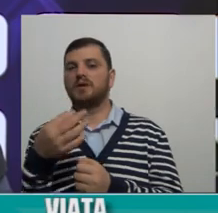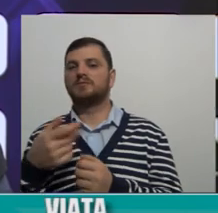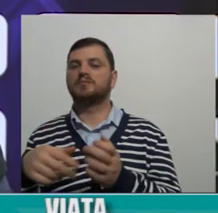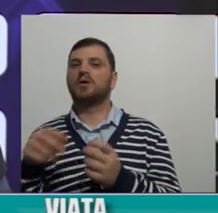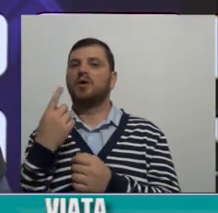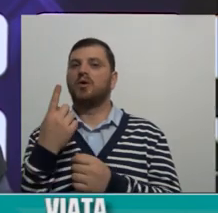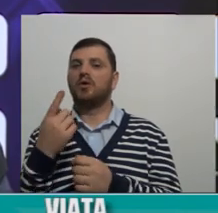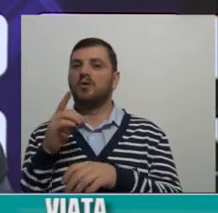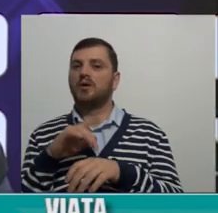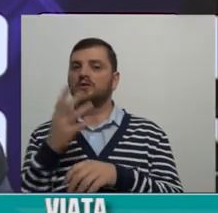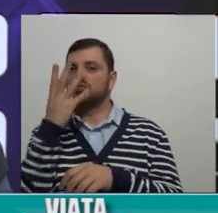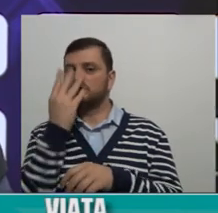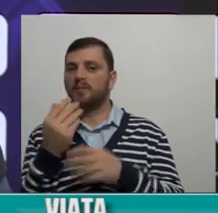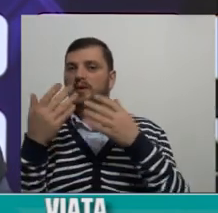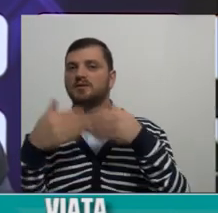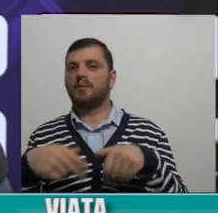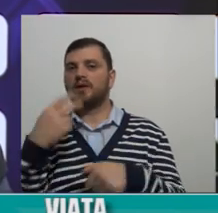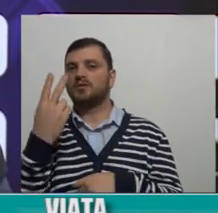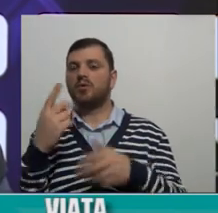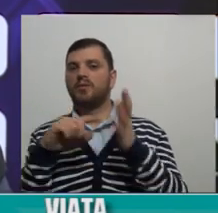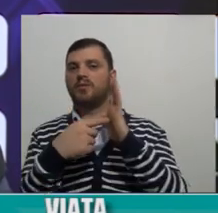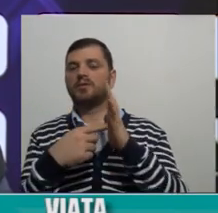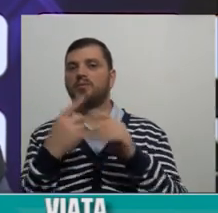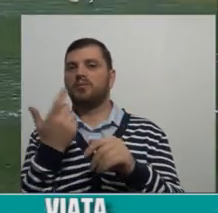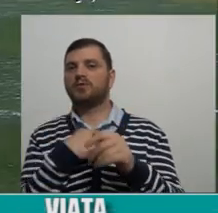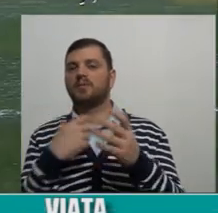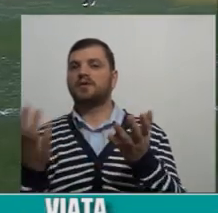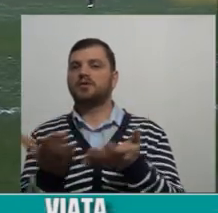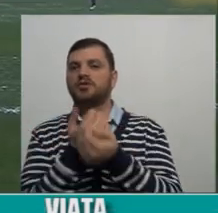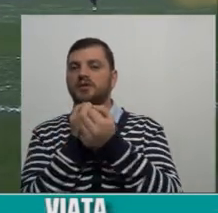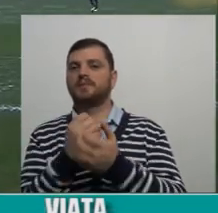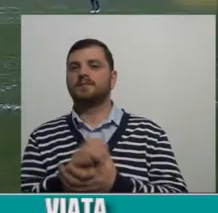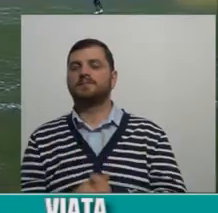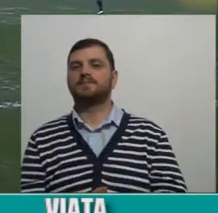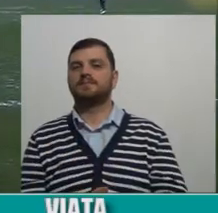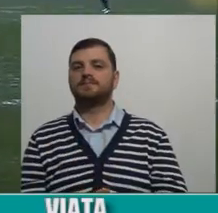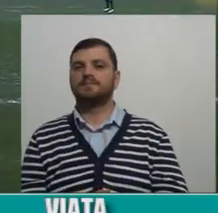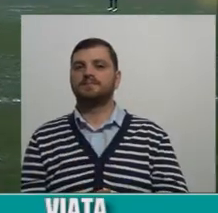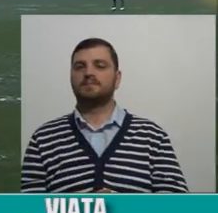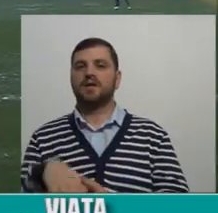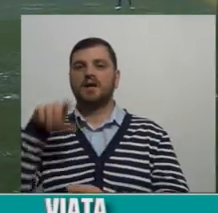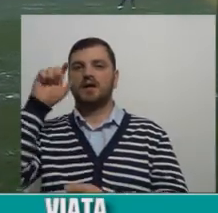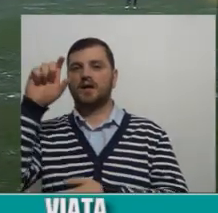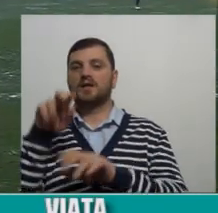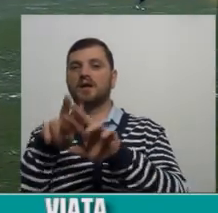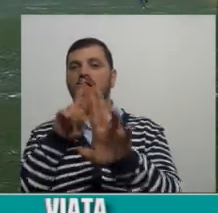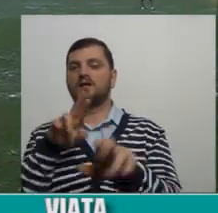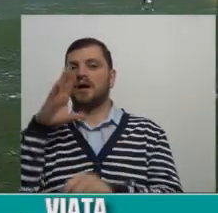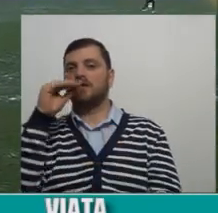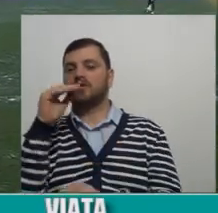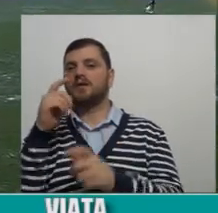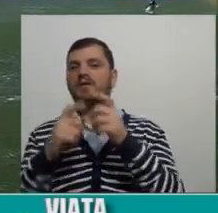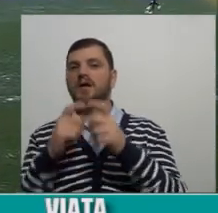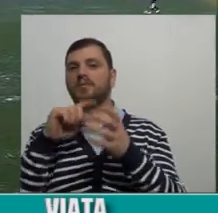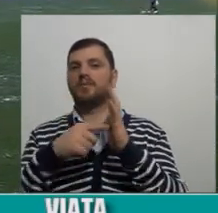repet, am o senzație de părere de rău că s-au pierdut două puncte, puteam să le avem de partea noastră. Cred că înainte